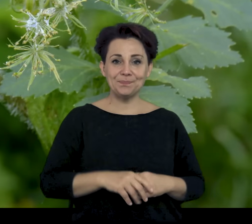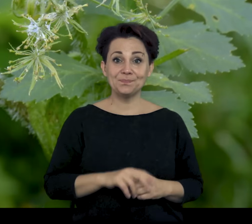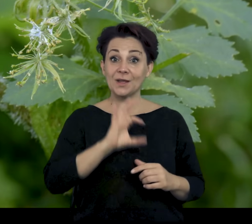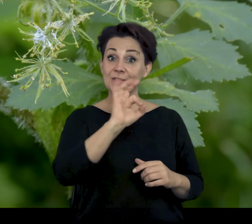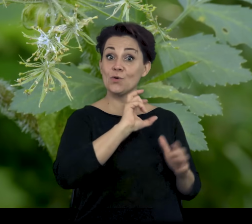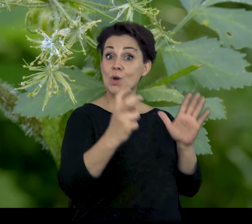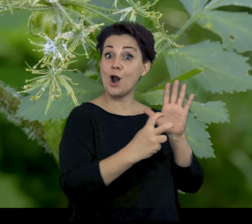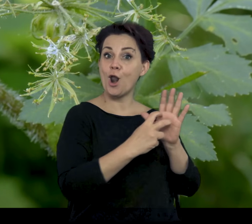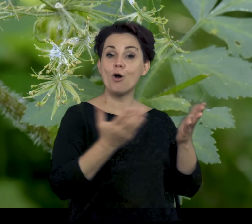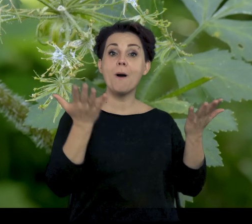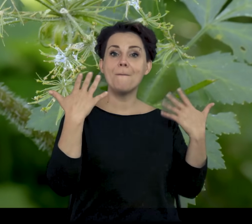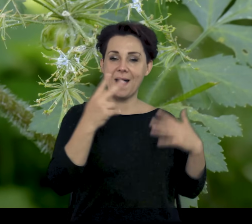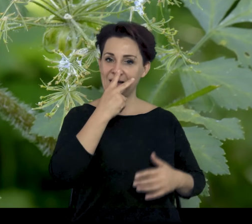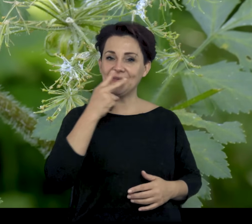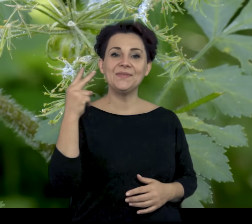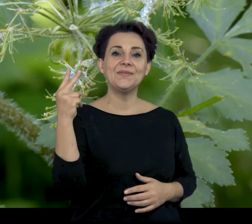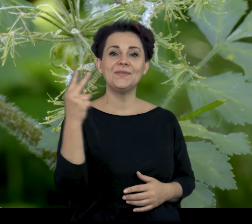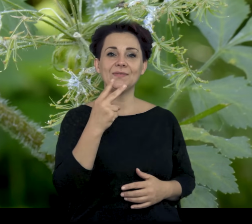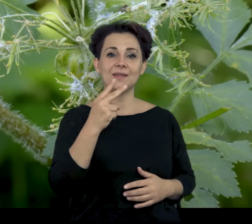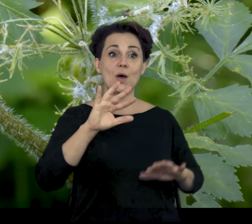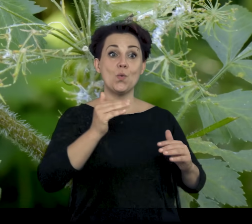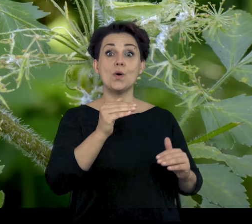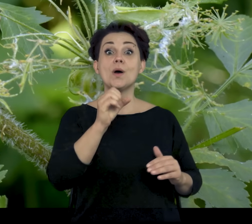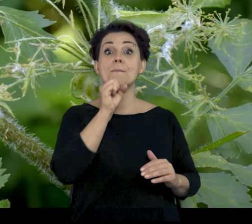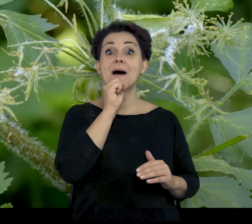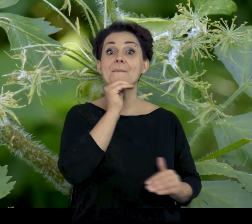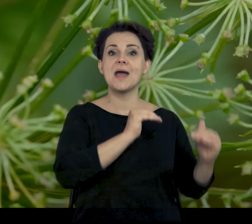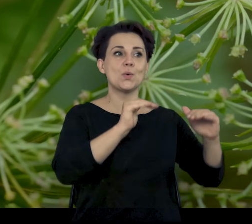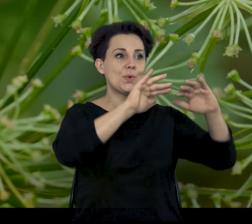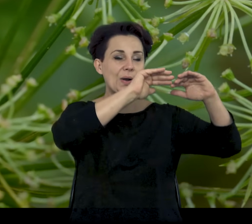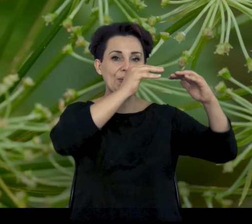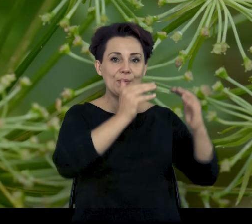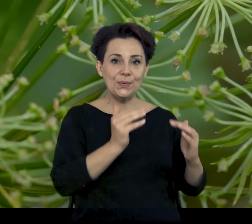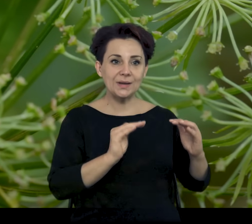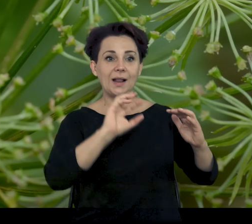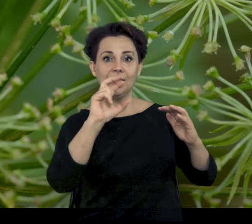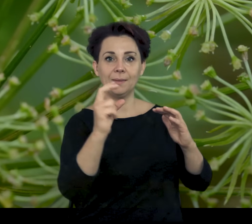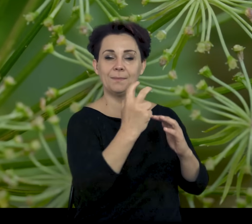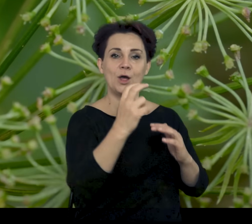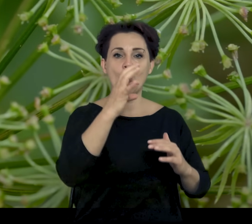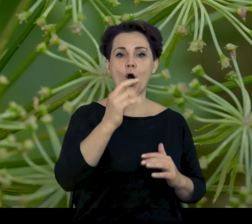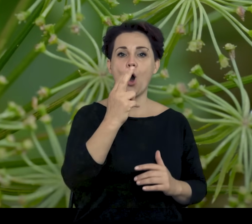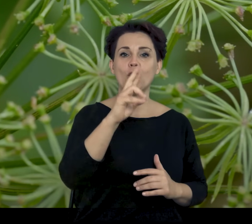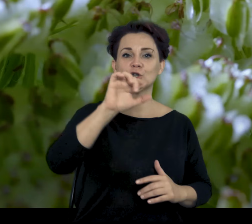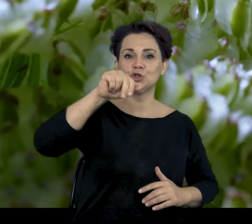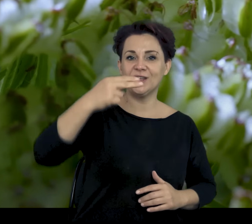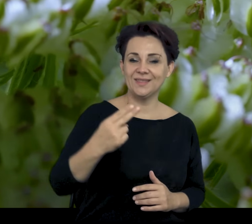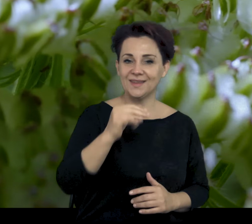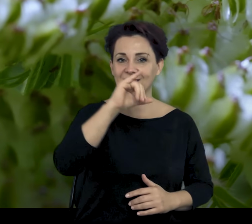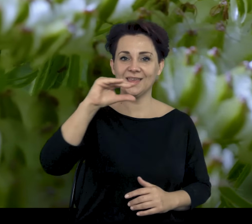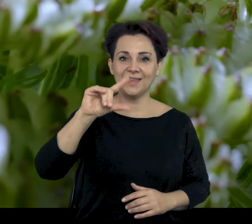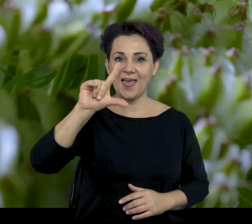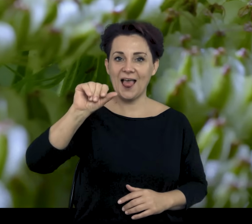W logotypie parku znalazł się widniejący na tle masywu Babiej Góry okrzyn jeleni.